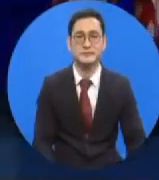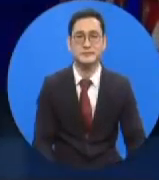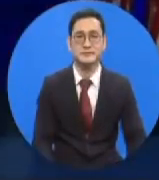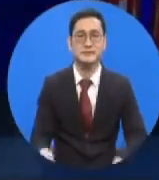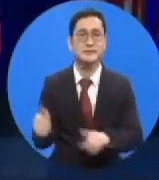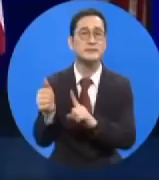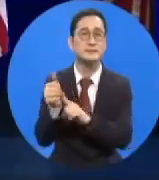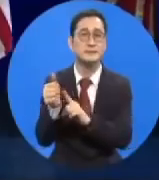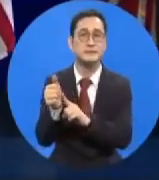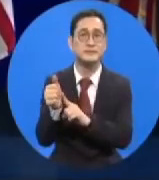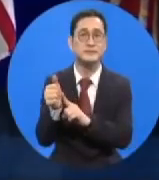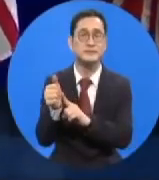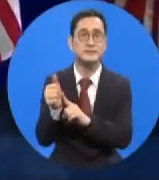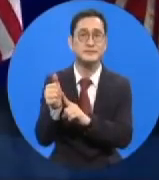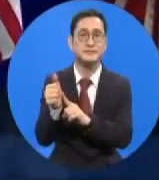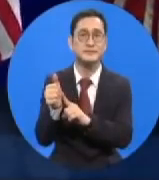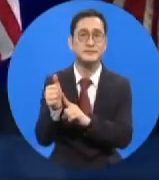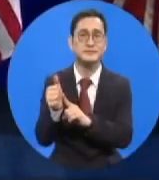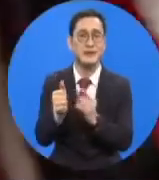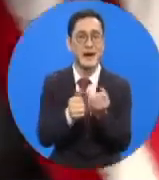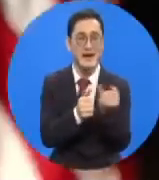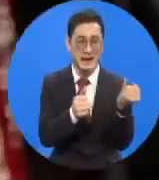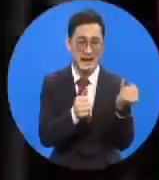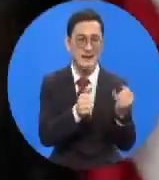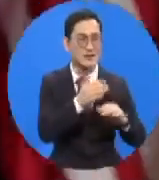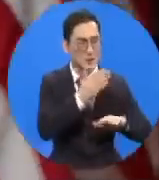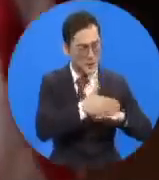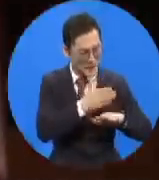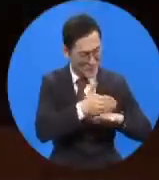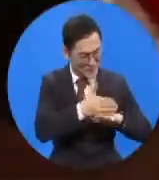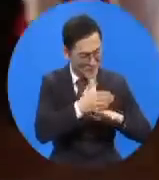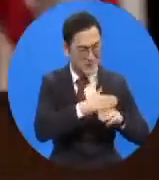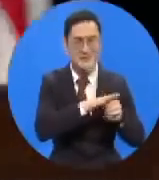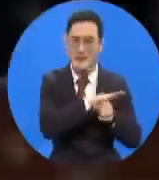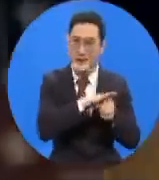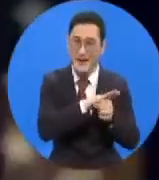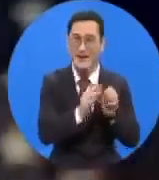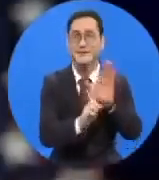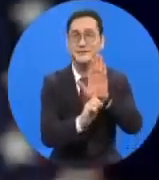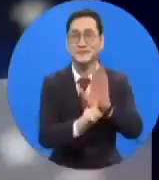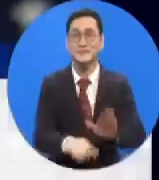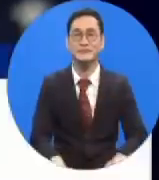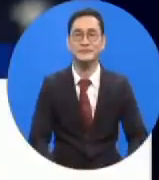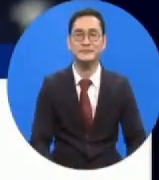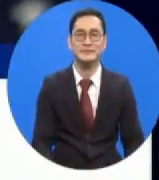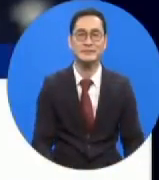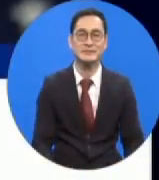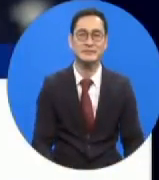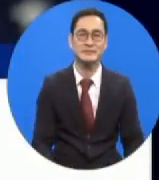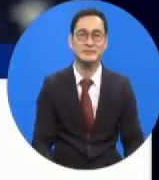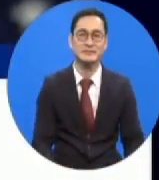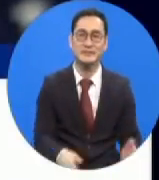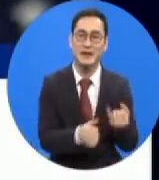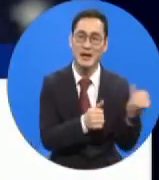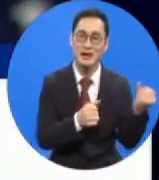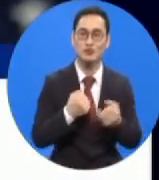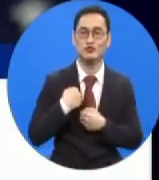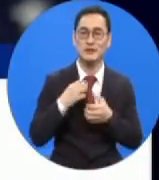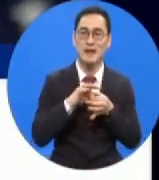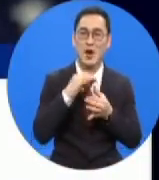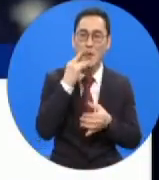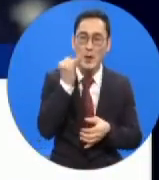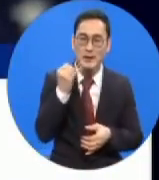바이든 당선인은 승리 연설에서 아내를 향한 고마움과 애정을 드러냈습니다. Joe's a mom, a military mom, an